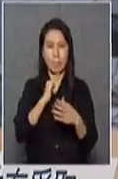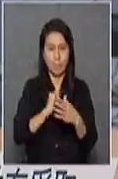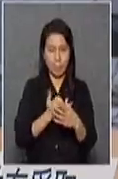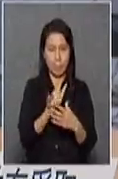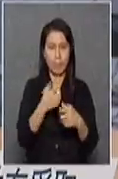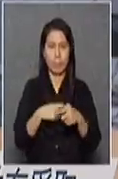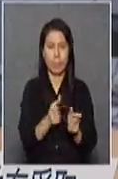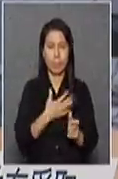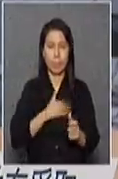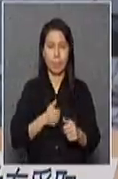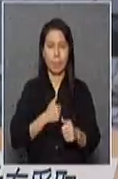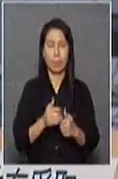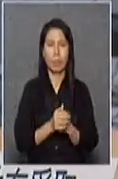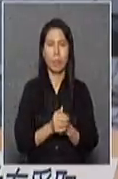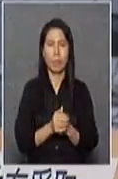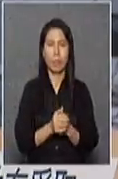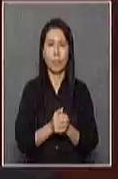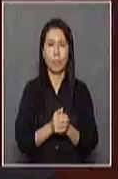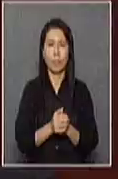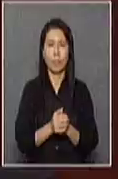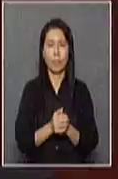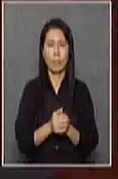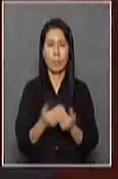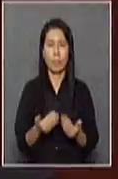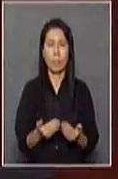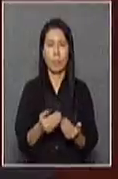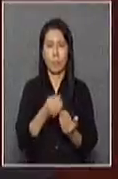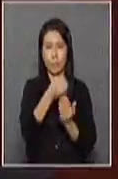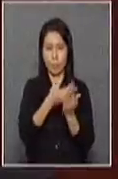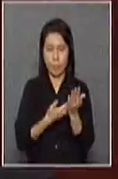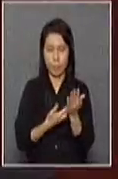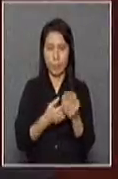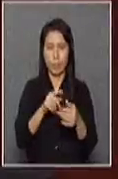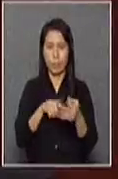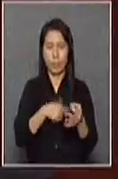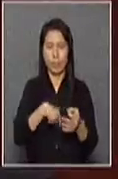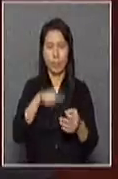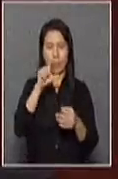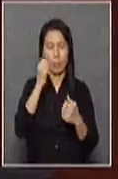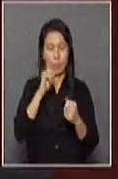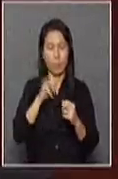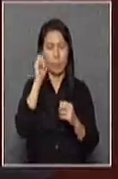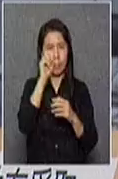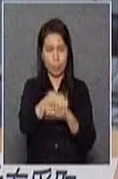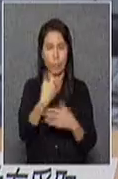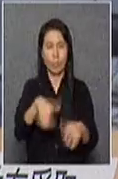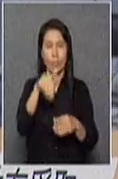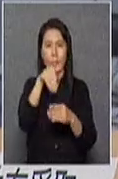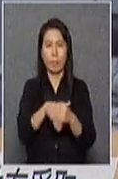預算開支。 現場各位提出的待決議題是梁國雄議員動議的修正案，予以通過，現在付諸表